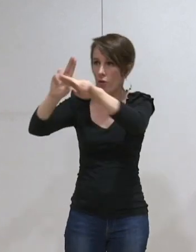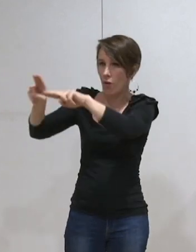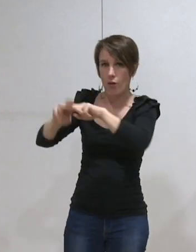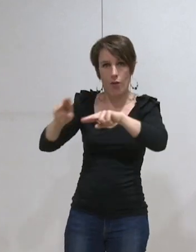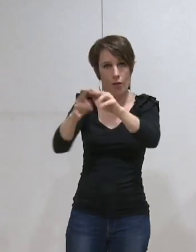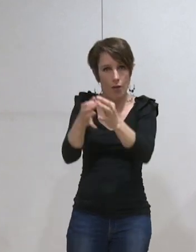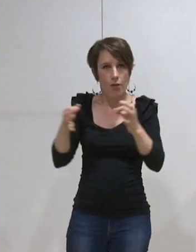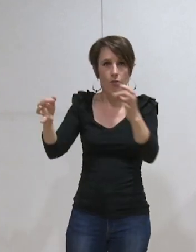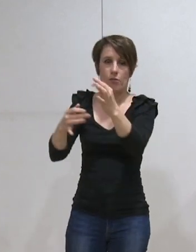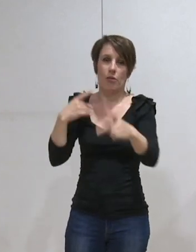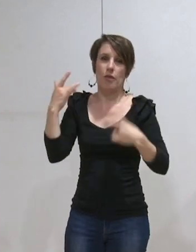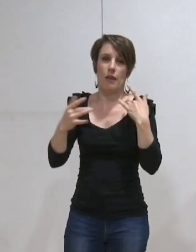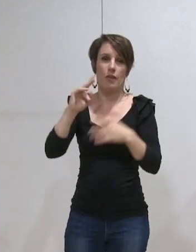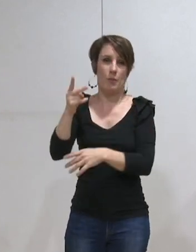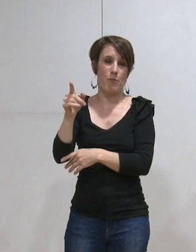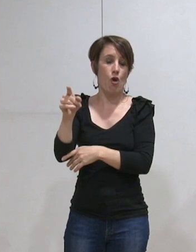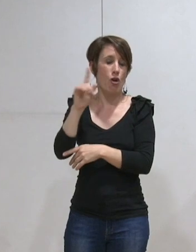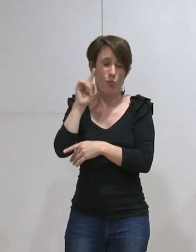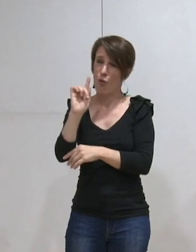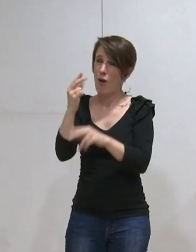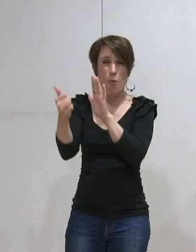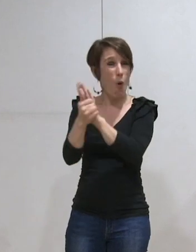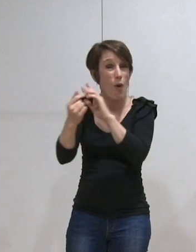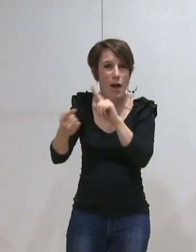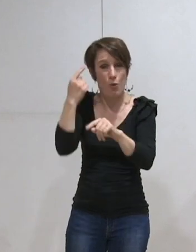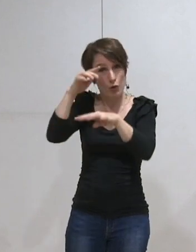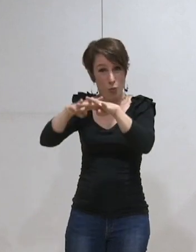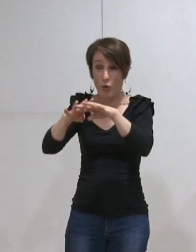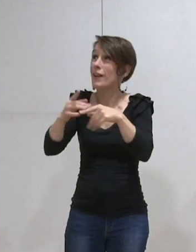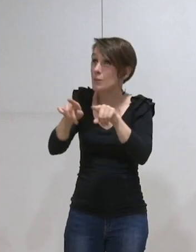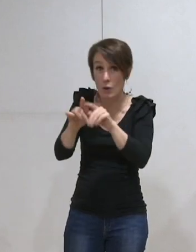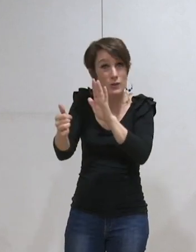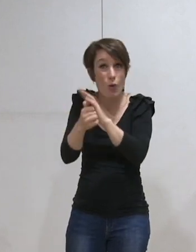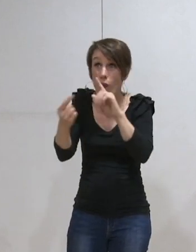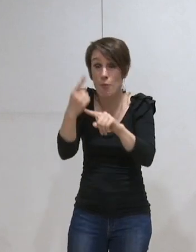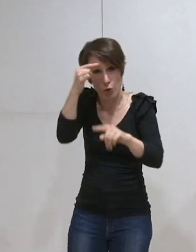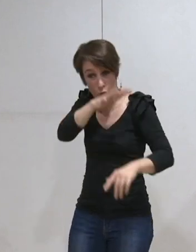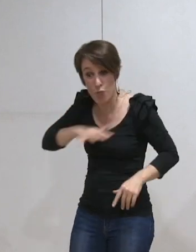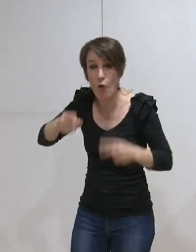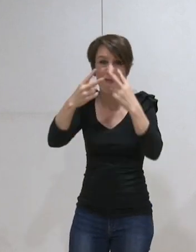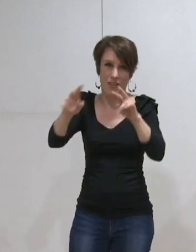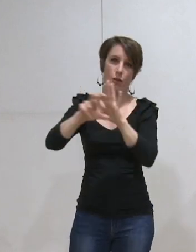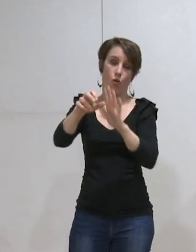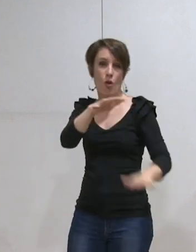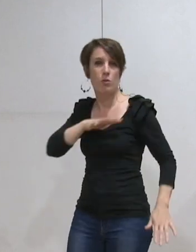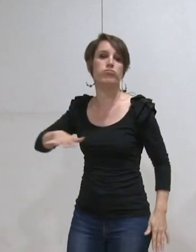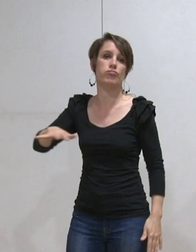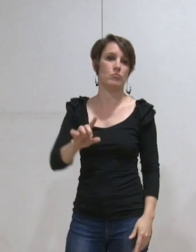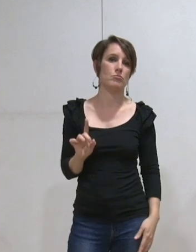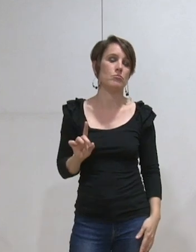structurant à la fois à l'échelle du quartier mais qui est structurant à l'échelle de notre ville toute entière je CIS que cette